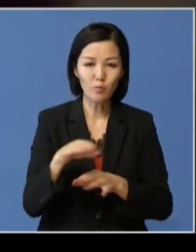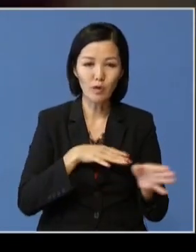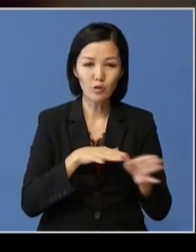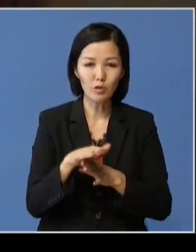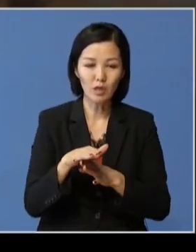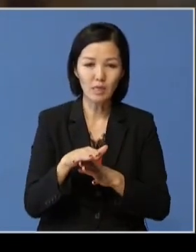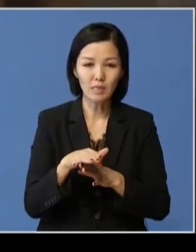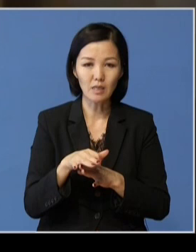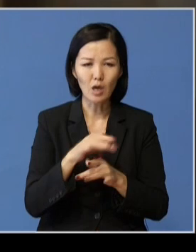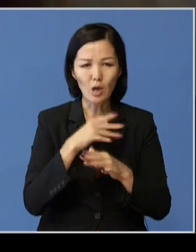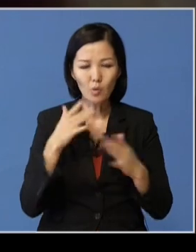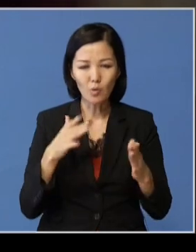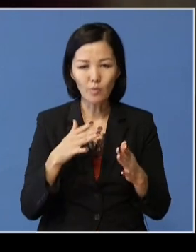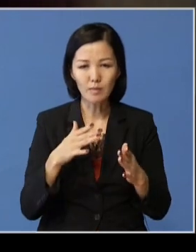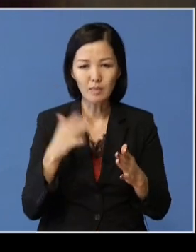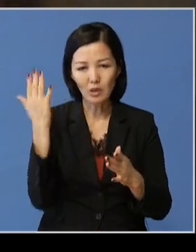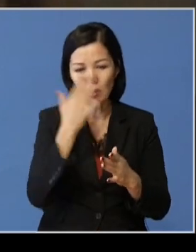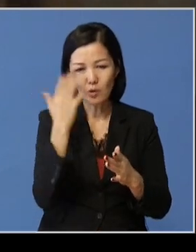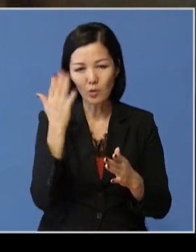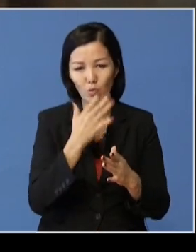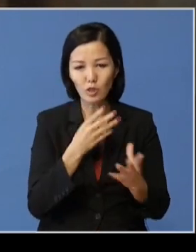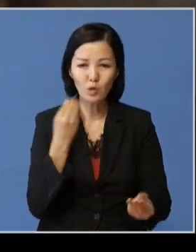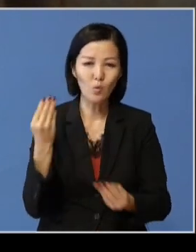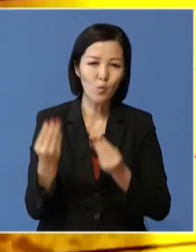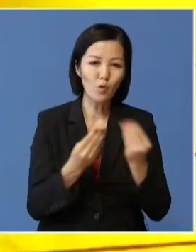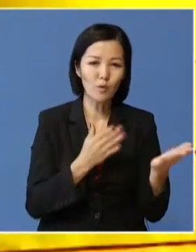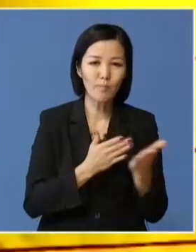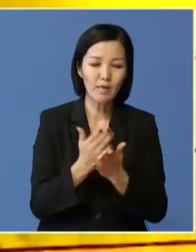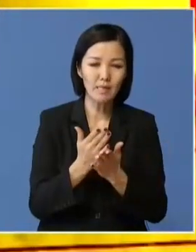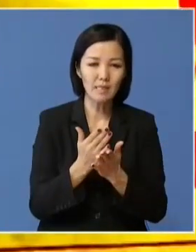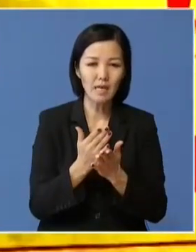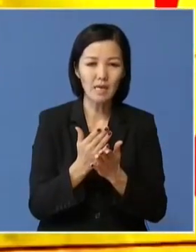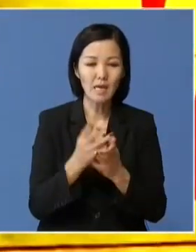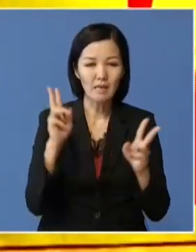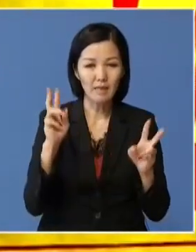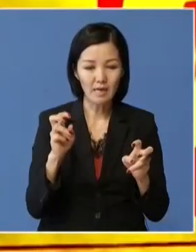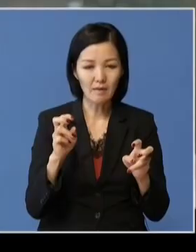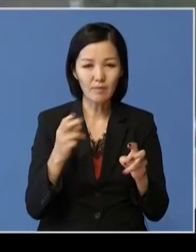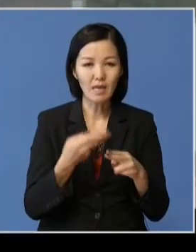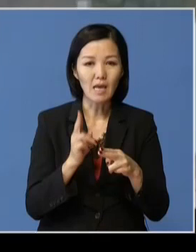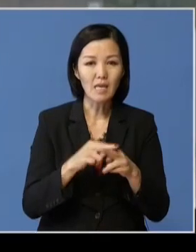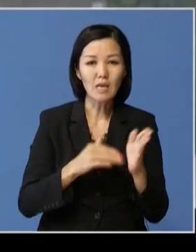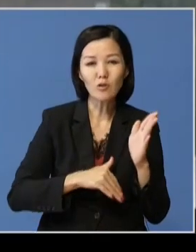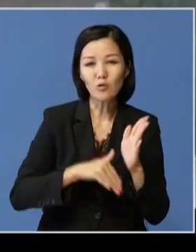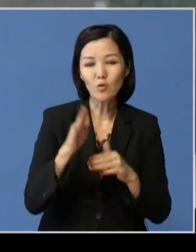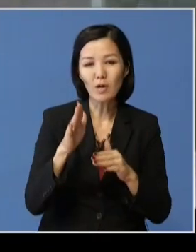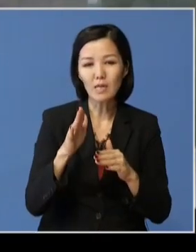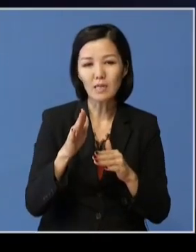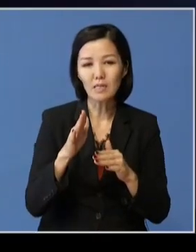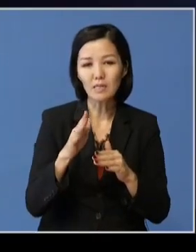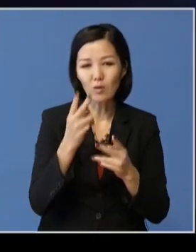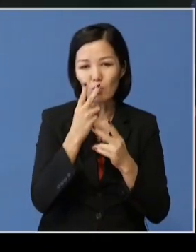асырады. Олардың басым бөлігі кинотуындылар мен ойын-сауық бағытындағы хабарлар. Осылардың ішіндегі ең жоғары рейтингке ие